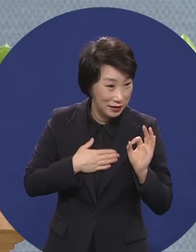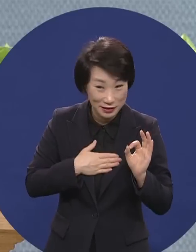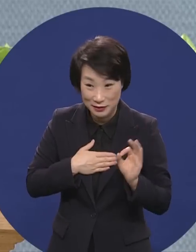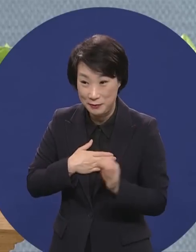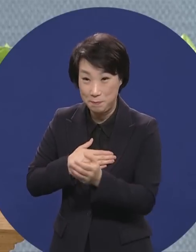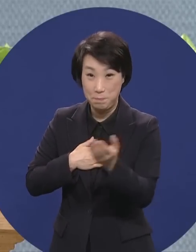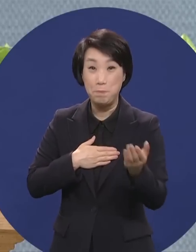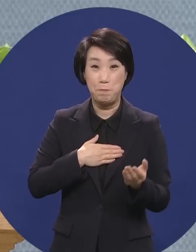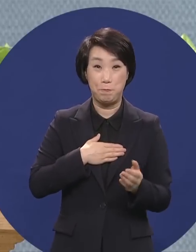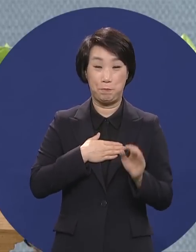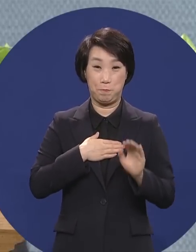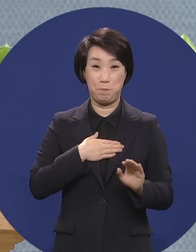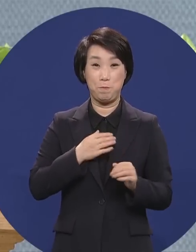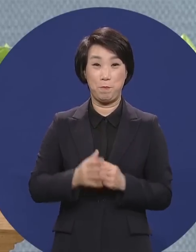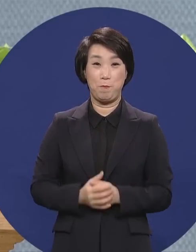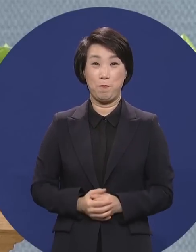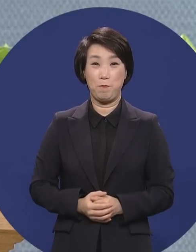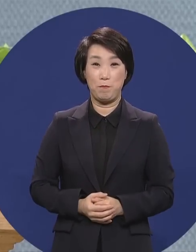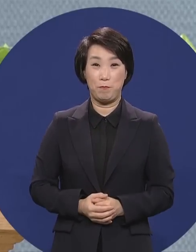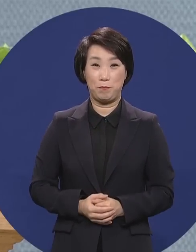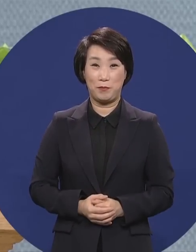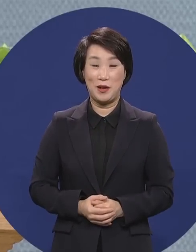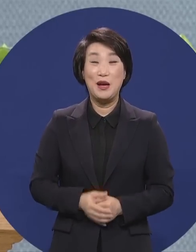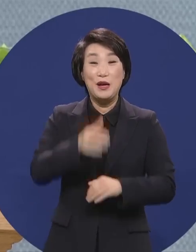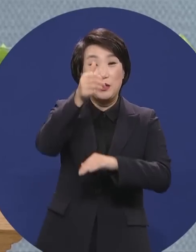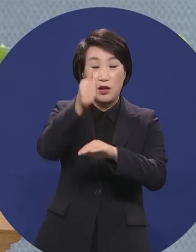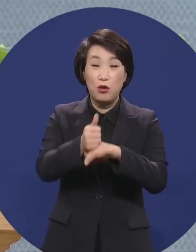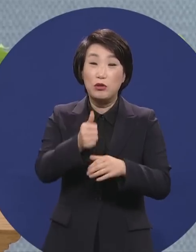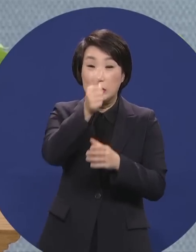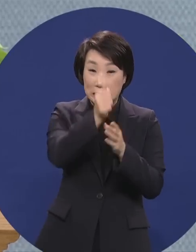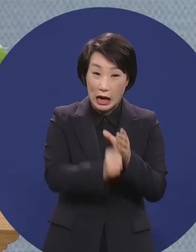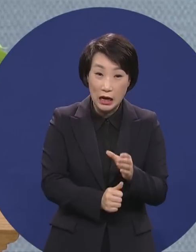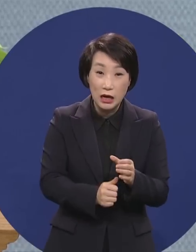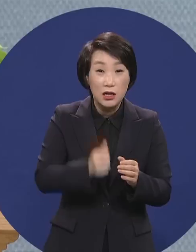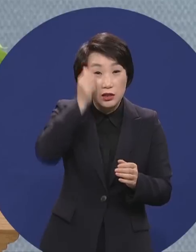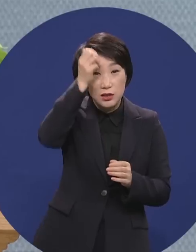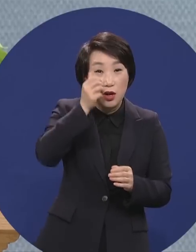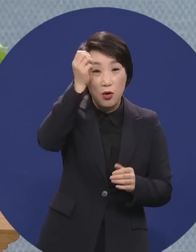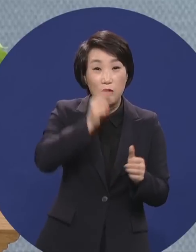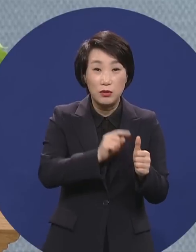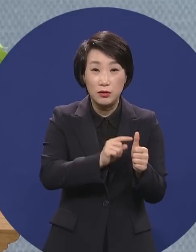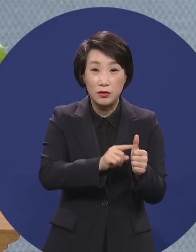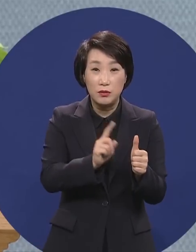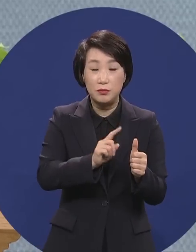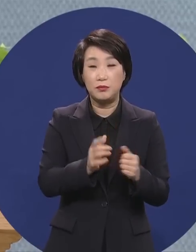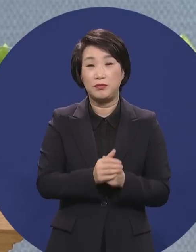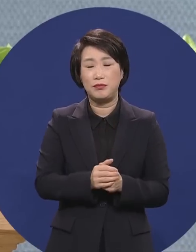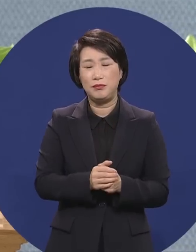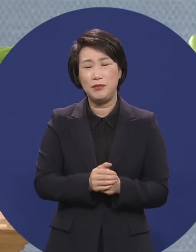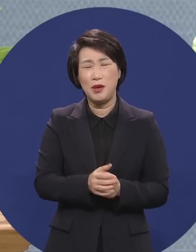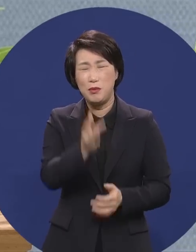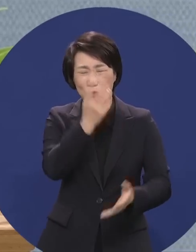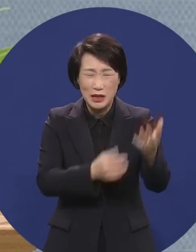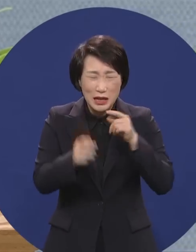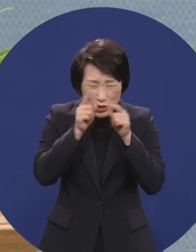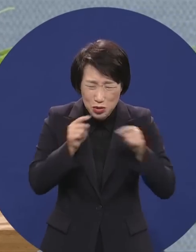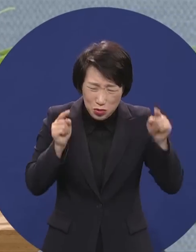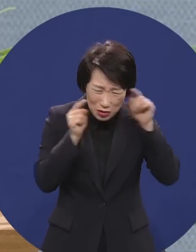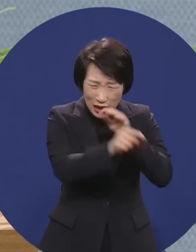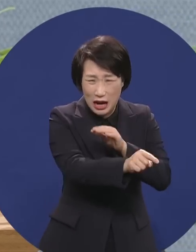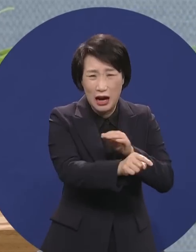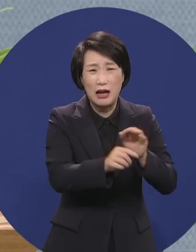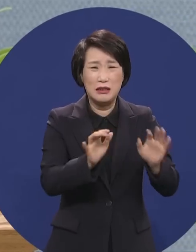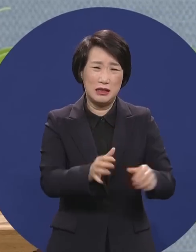이해됩니까? 예. 결국 타락한 영혼을 저불단한 지옥에